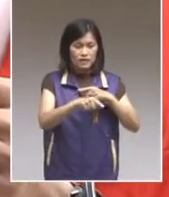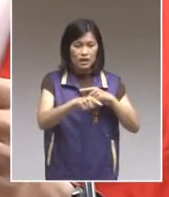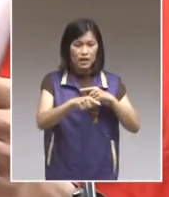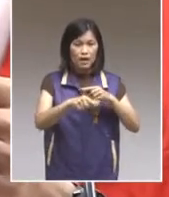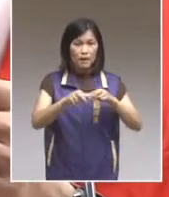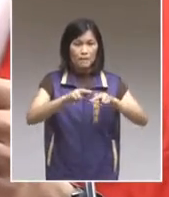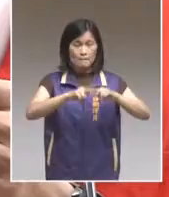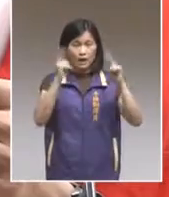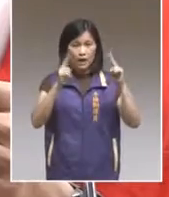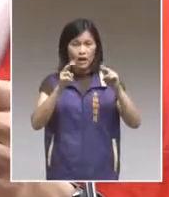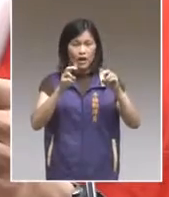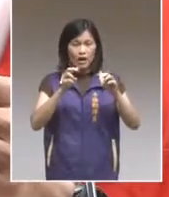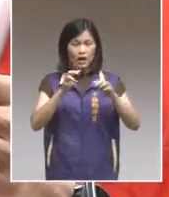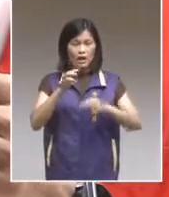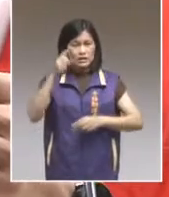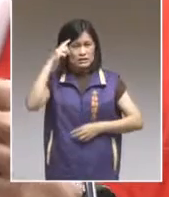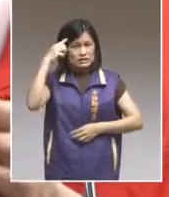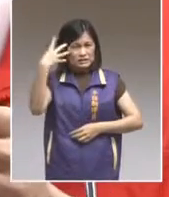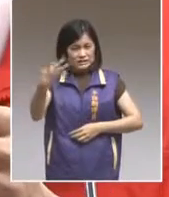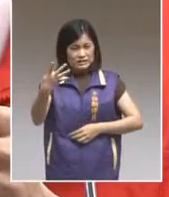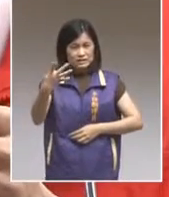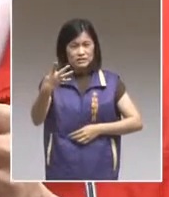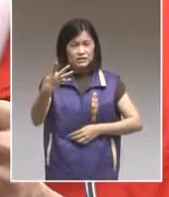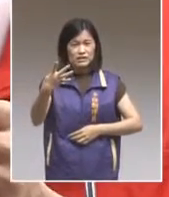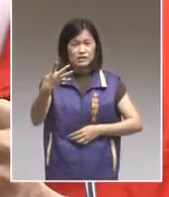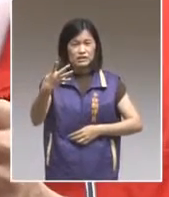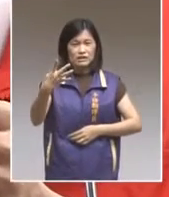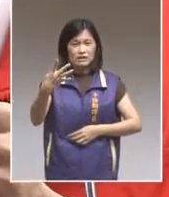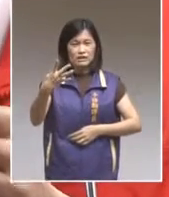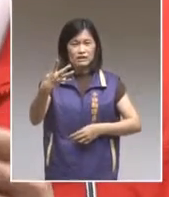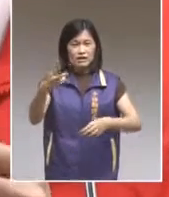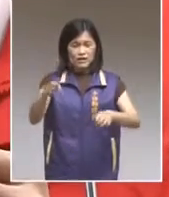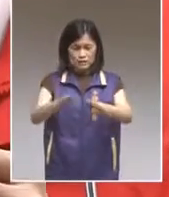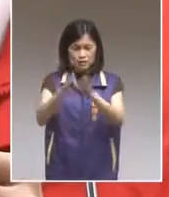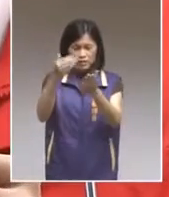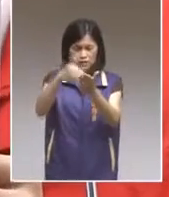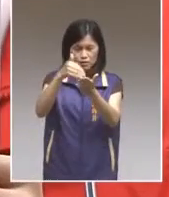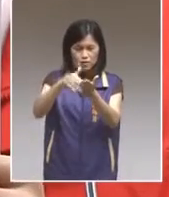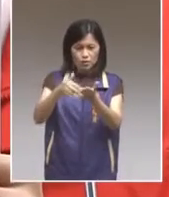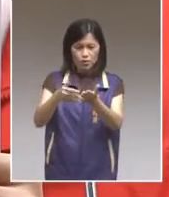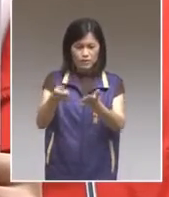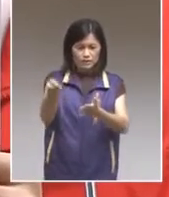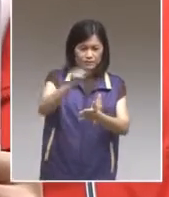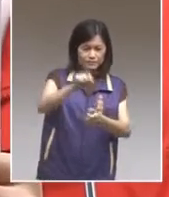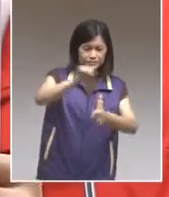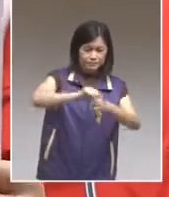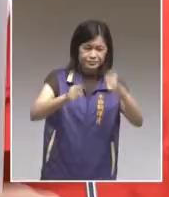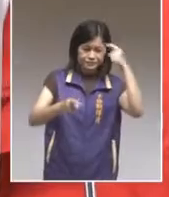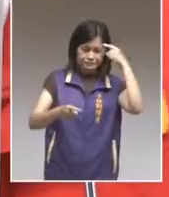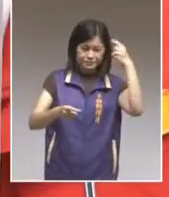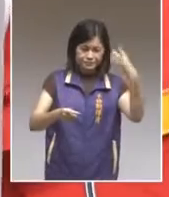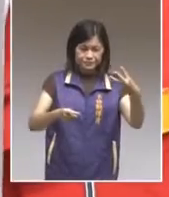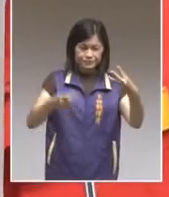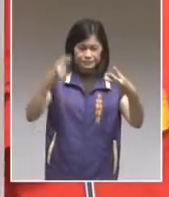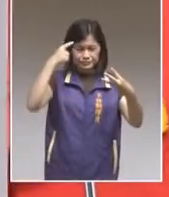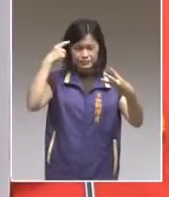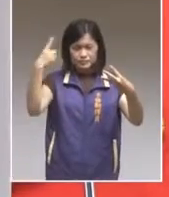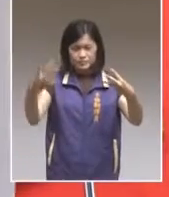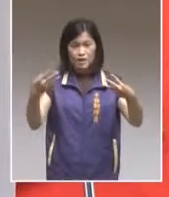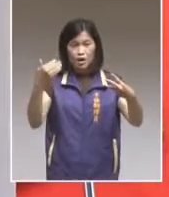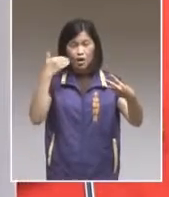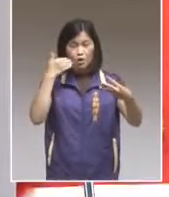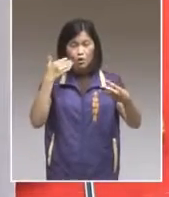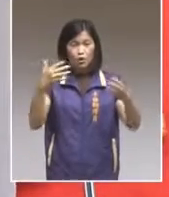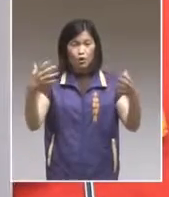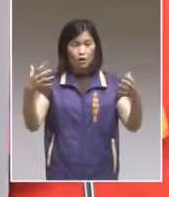四天开始算，启动居家隔离3+10天，然后若与确诊者同户居家